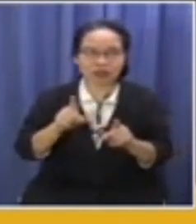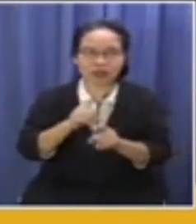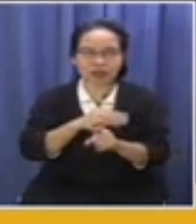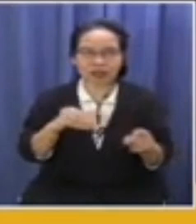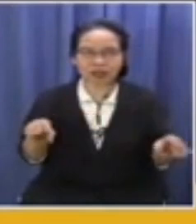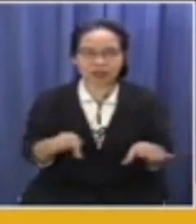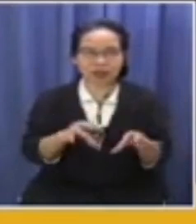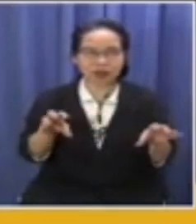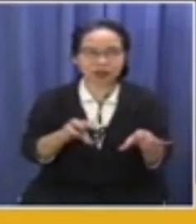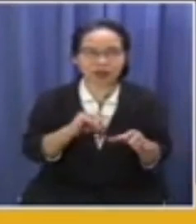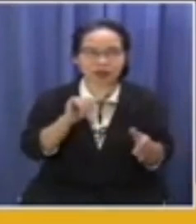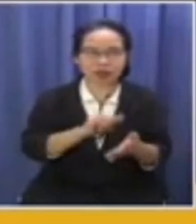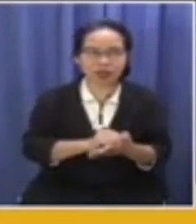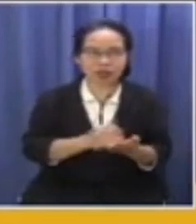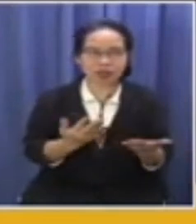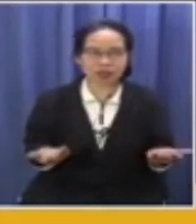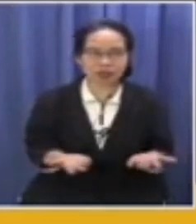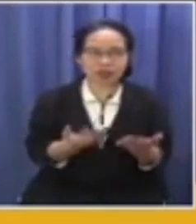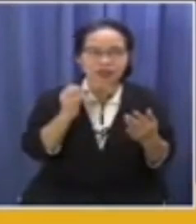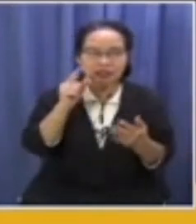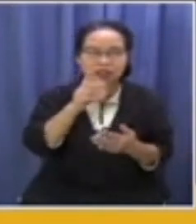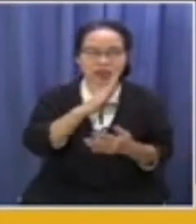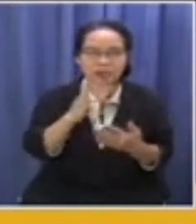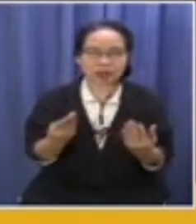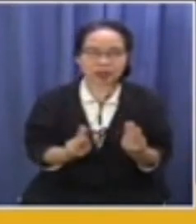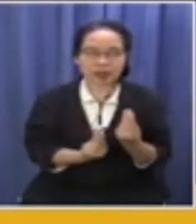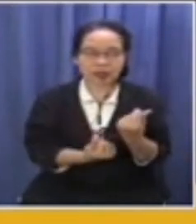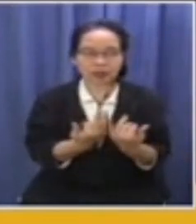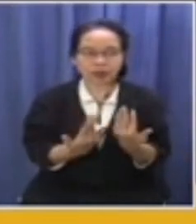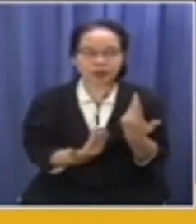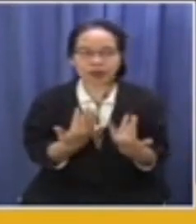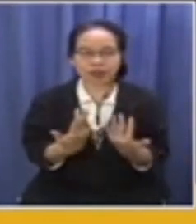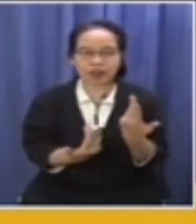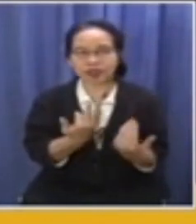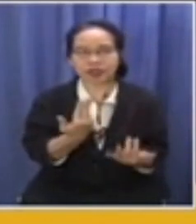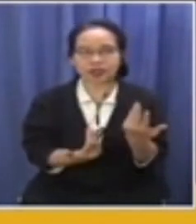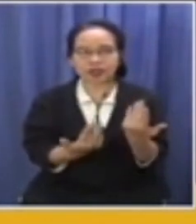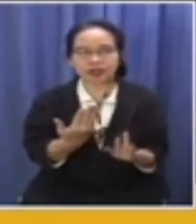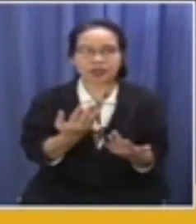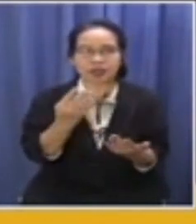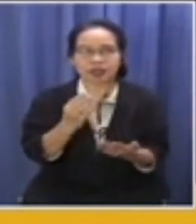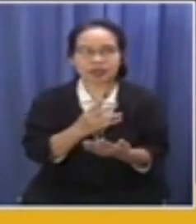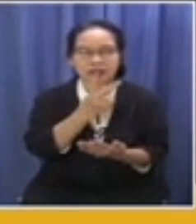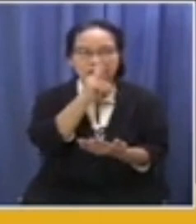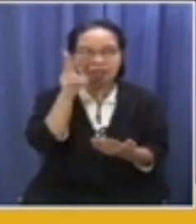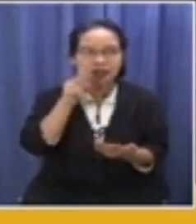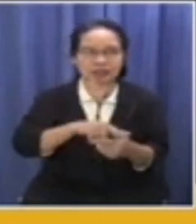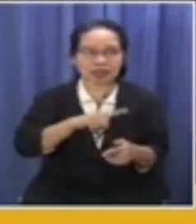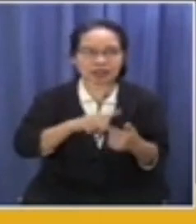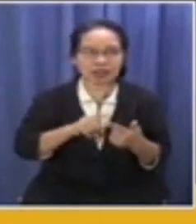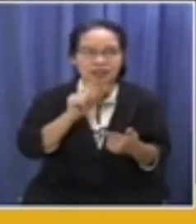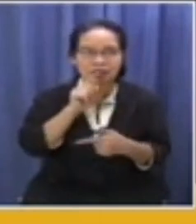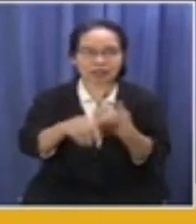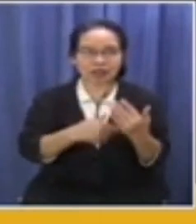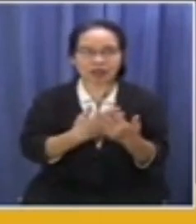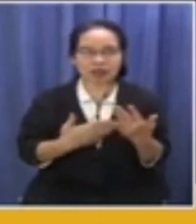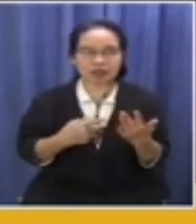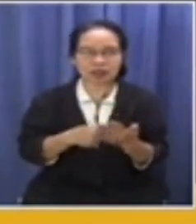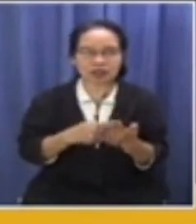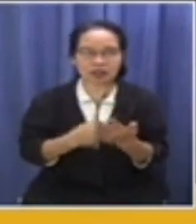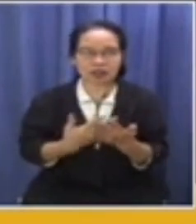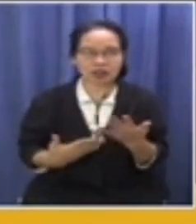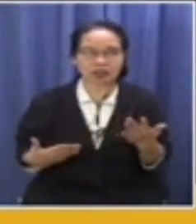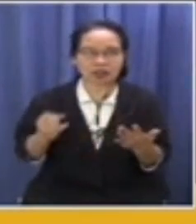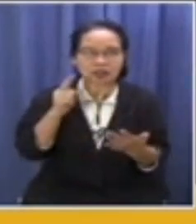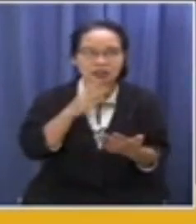ang lupa at ang mga gawang nasa lupa ay pawang masusunog yamang ang lahat ng mga bagay na ito ay